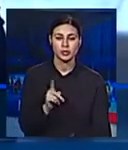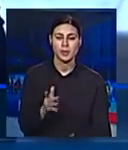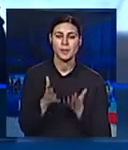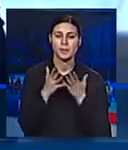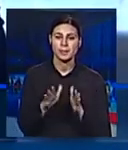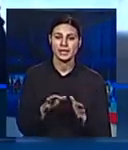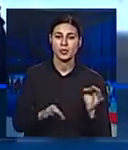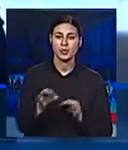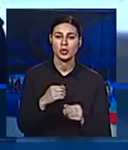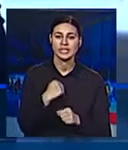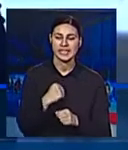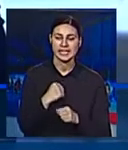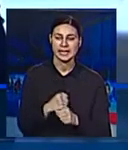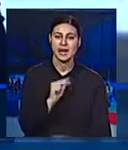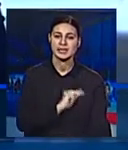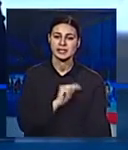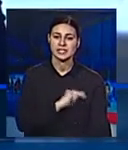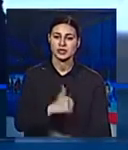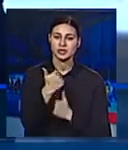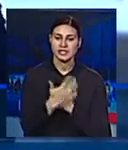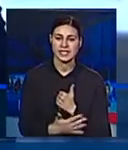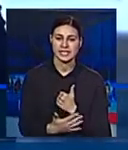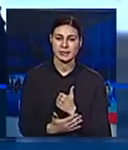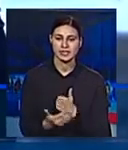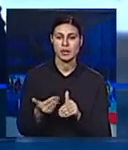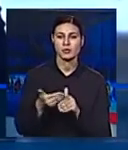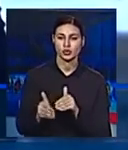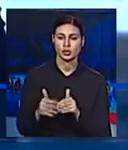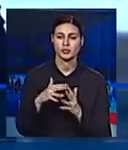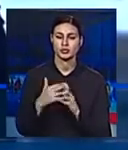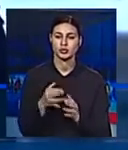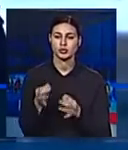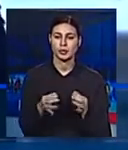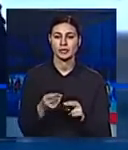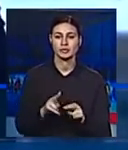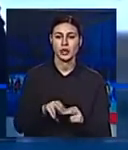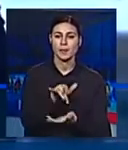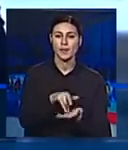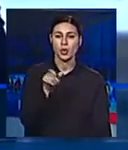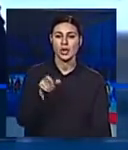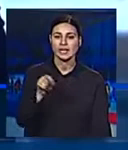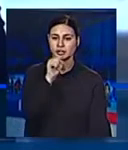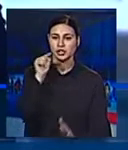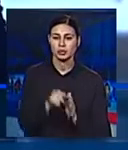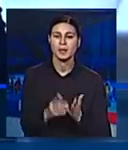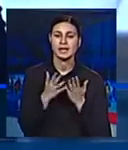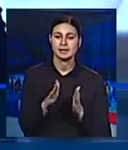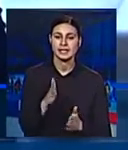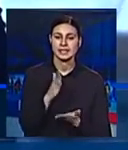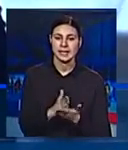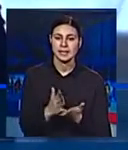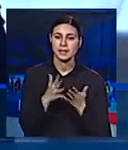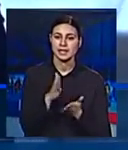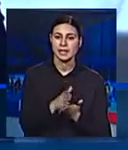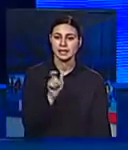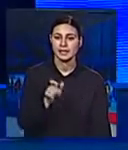მეტი პროექტი კეთდება ადმინისტრაციული ცენტრებისგან მოშორებით სოფლებში, რადგან მოქალაქეების ჩართულობა გაიზარდა და საკრებულო ჩართულობა